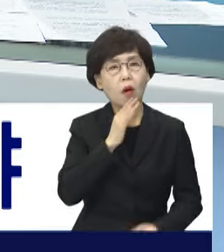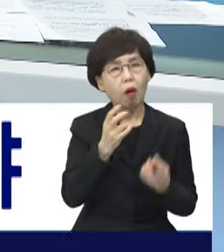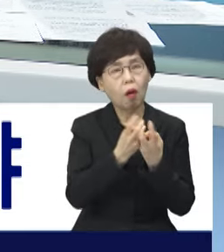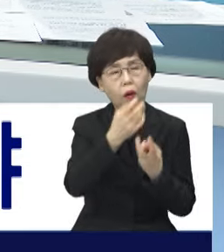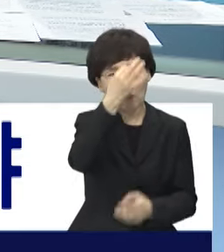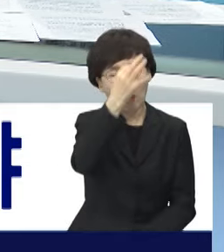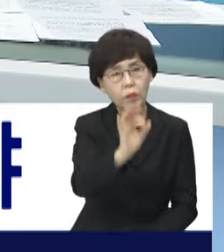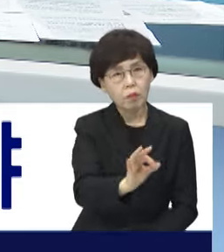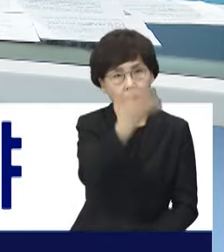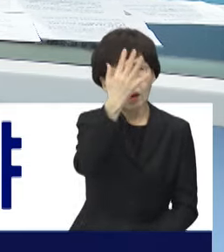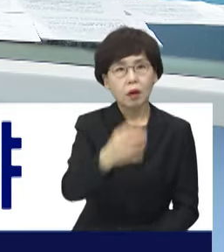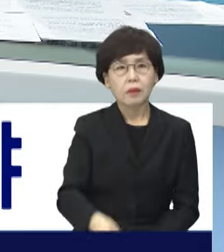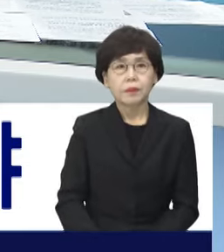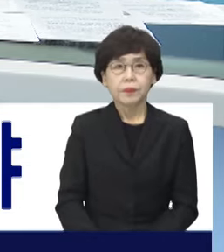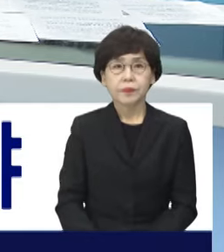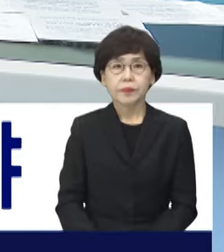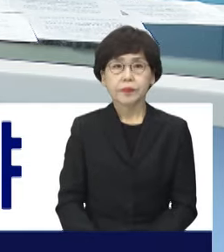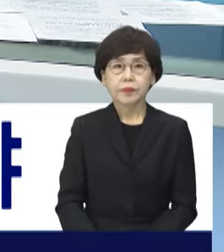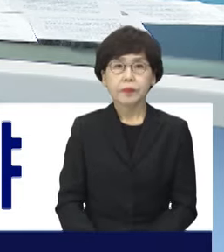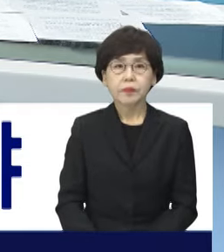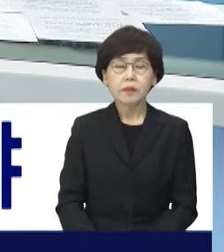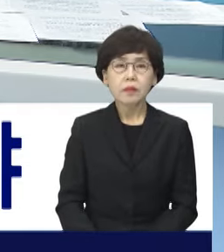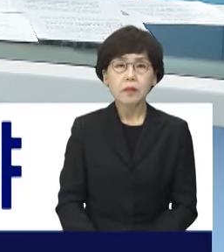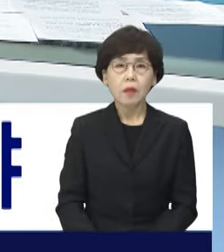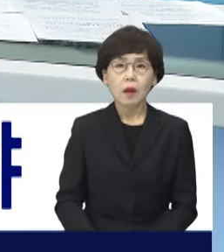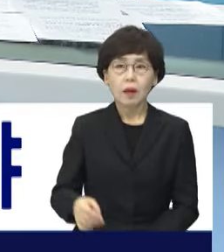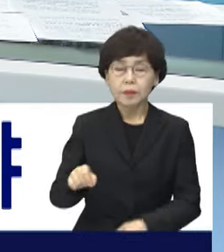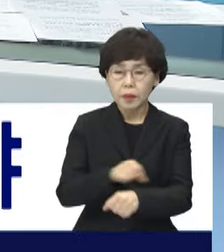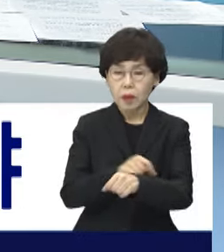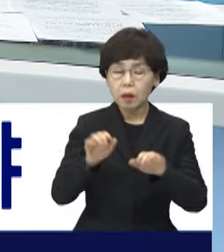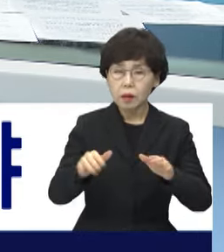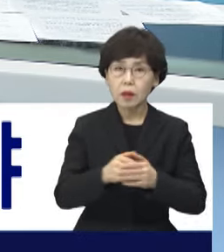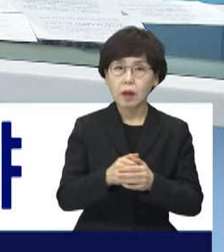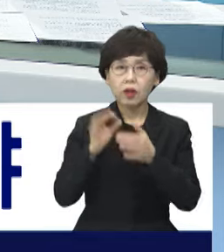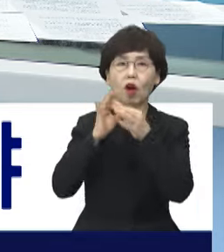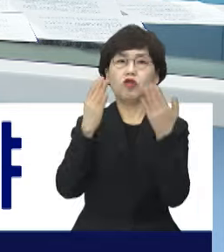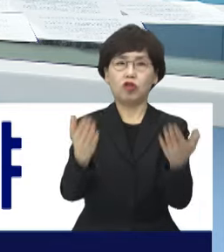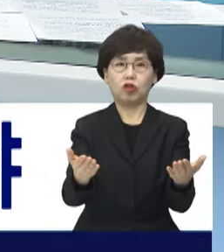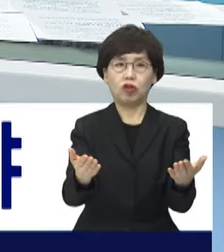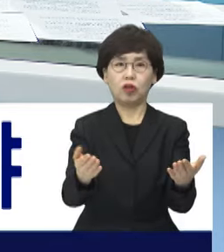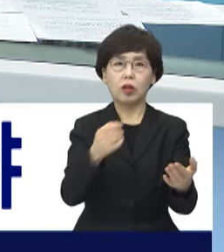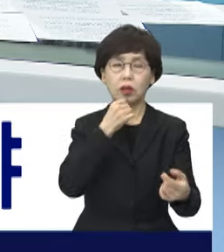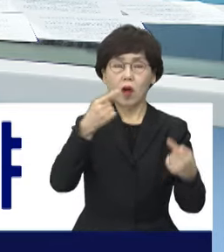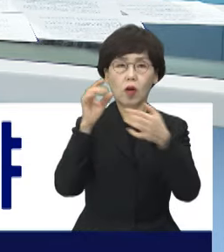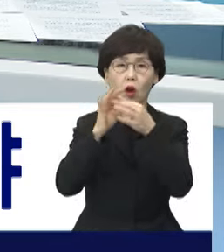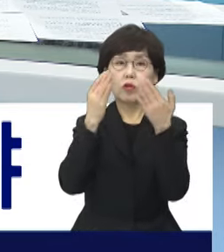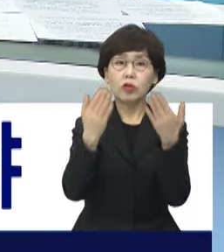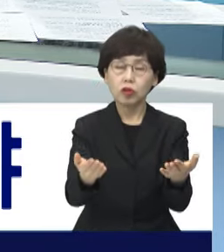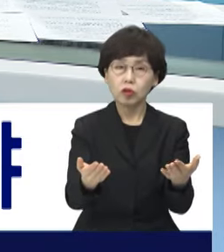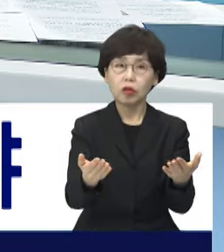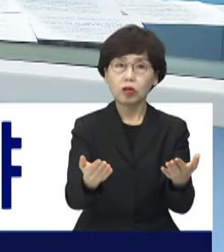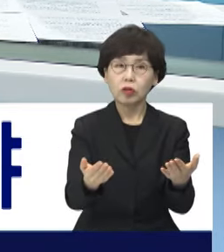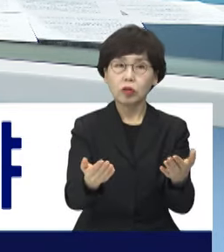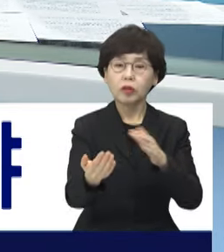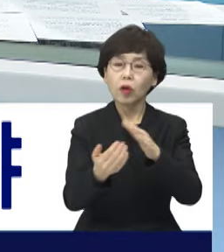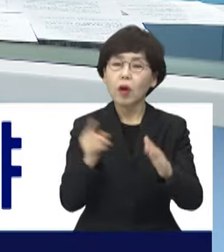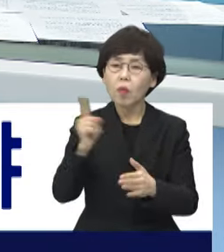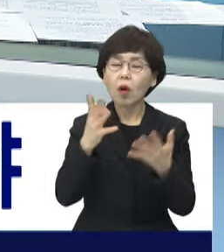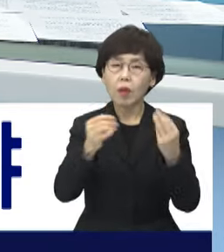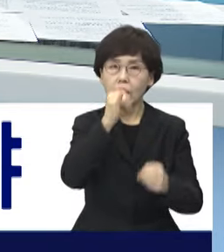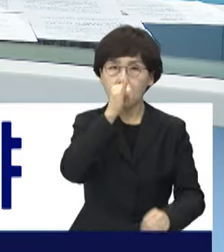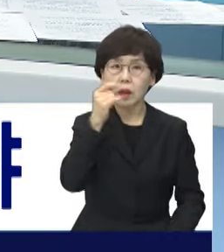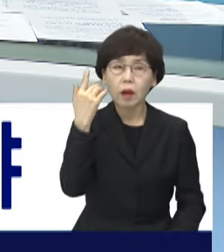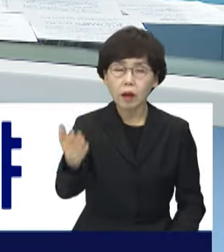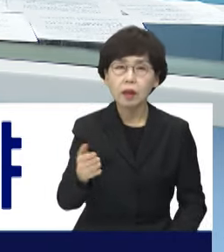아주 교묘해진다는게 느껴지는데 특별히 이제 연유 같은 이 설 연휴 합 두고는 어떤게 많은가요네